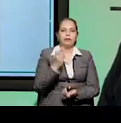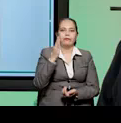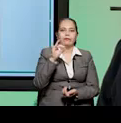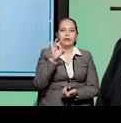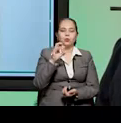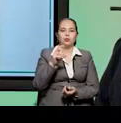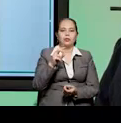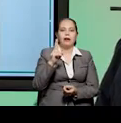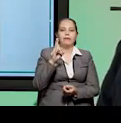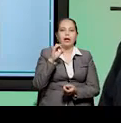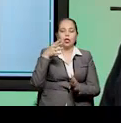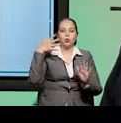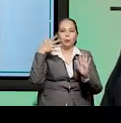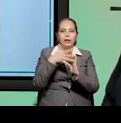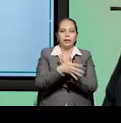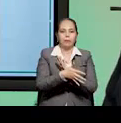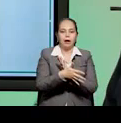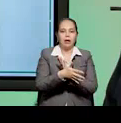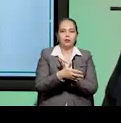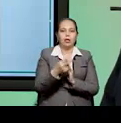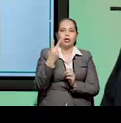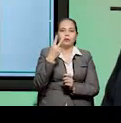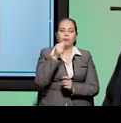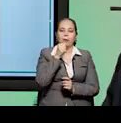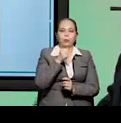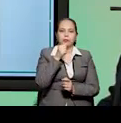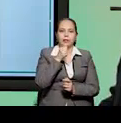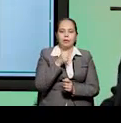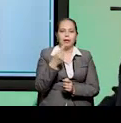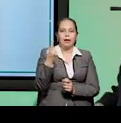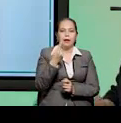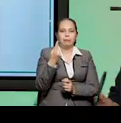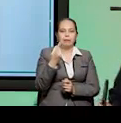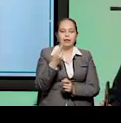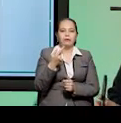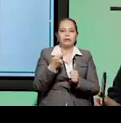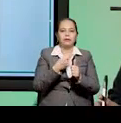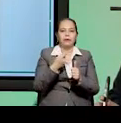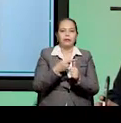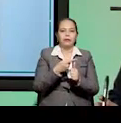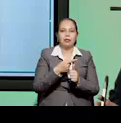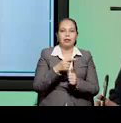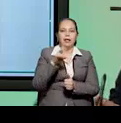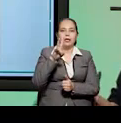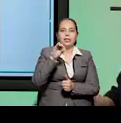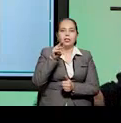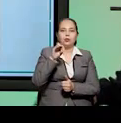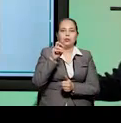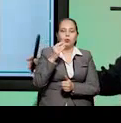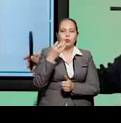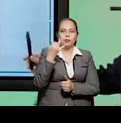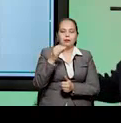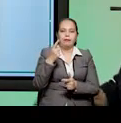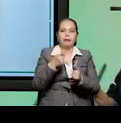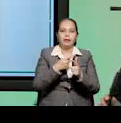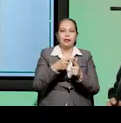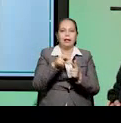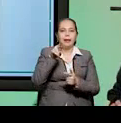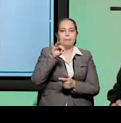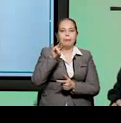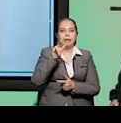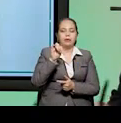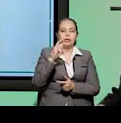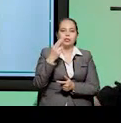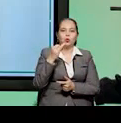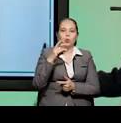Вирусы в клетку проникают двумя путями. Первый называется эндоцитозный или